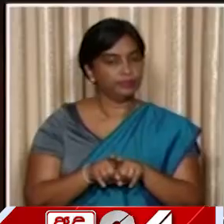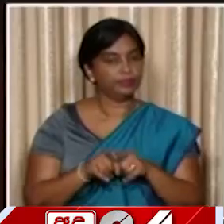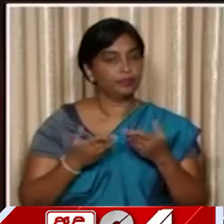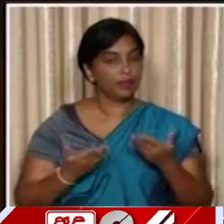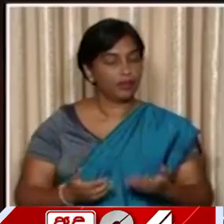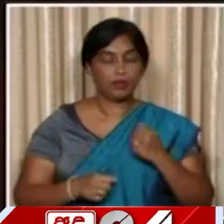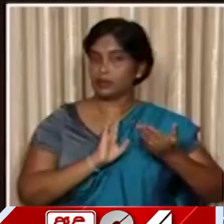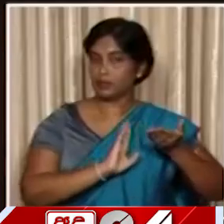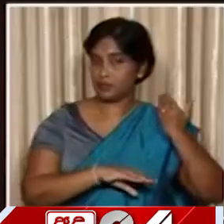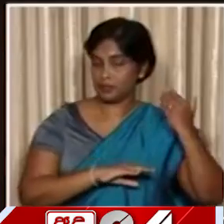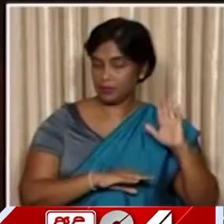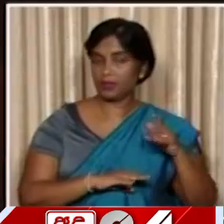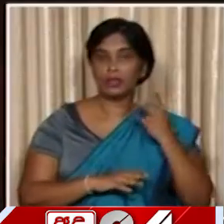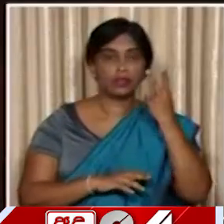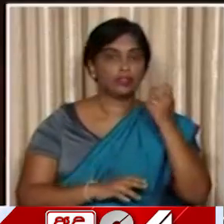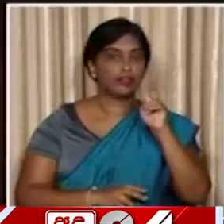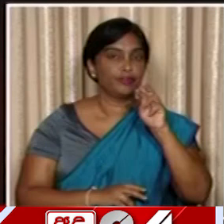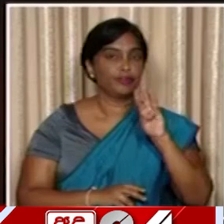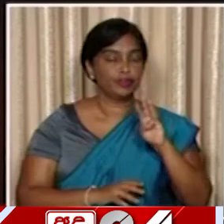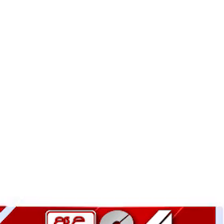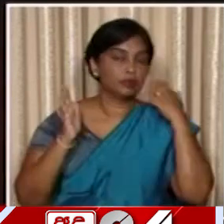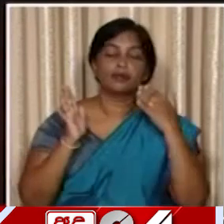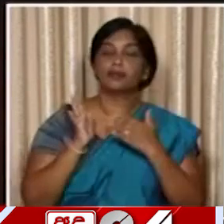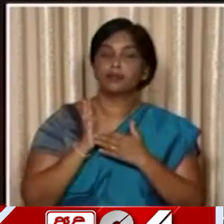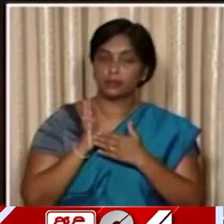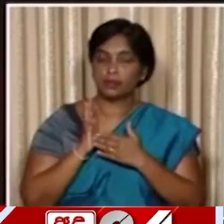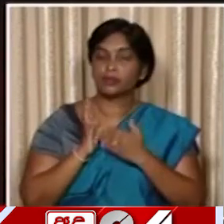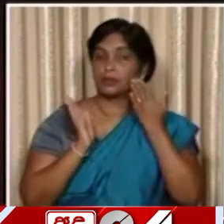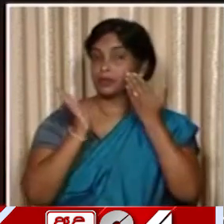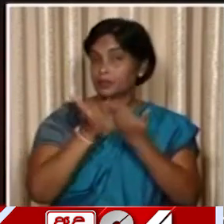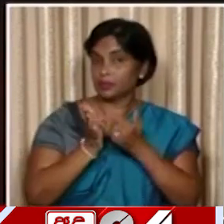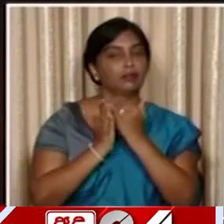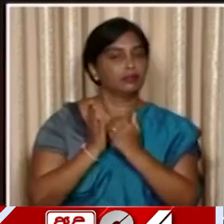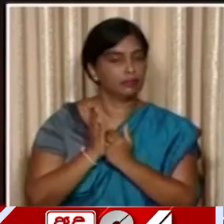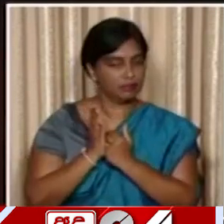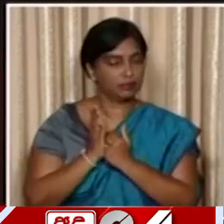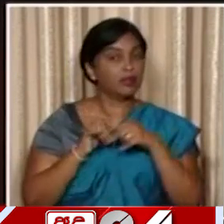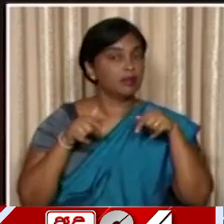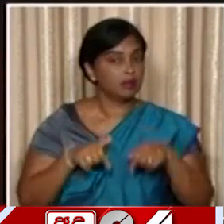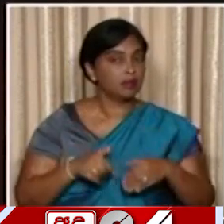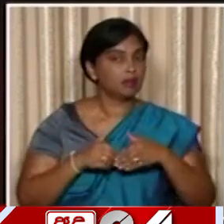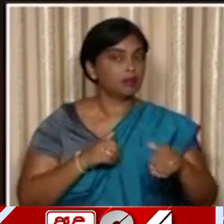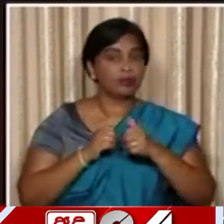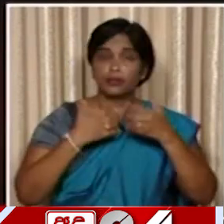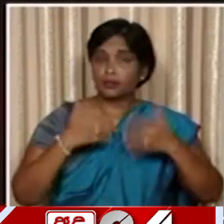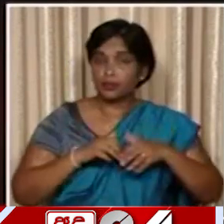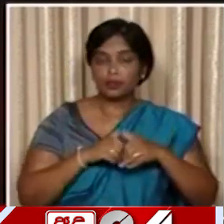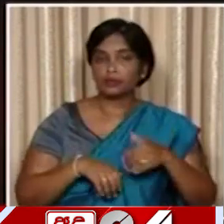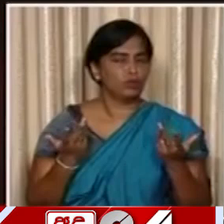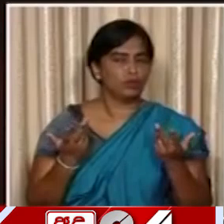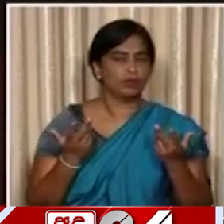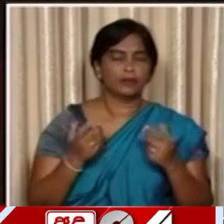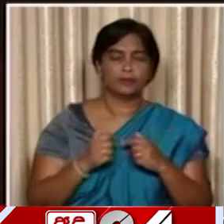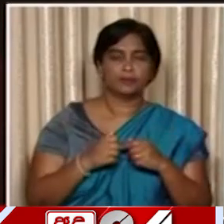වත්මන් රජයේ පසුගිය 2023 අයවැය වෙනුවෙන් ඉදිරිපත් කරනු ලැබූ යෝජනා අදවන විට ඉටු කර ඇති බවක් නම් පේන්නට